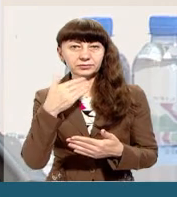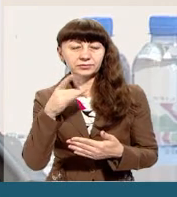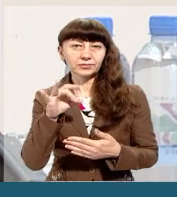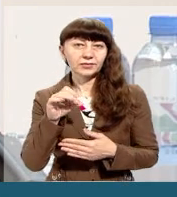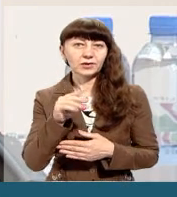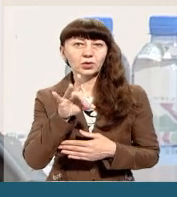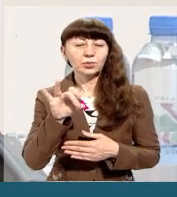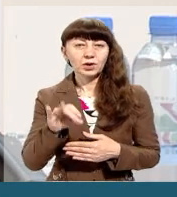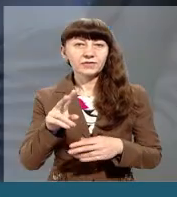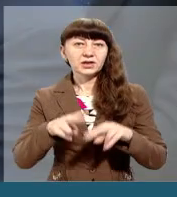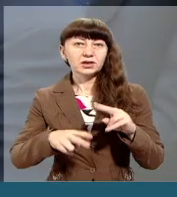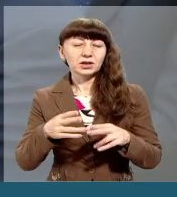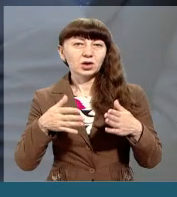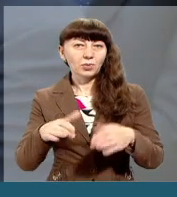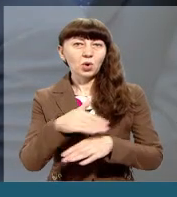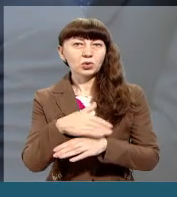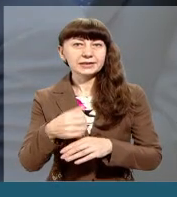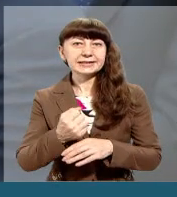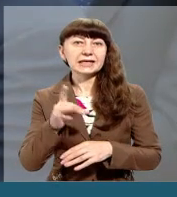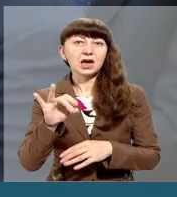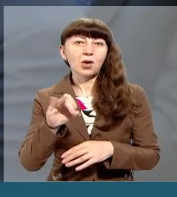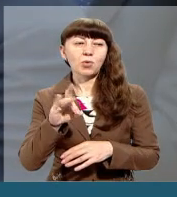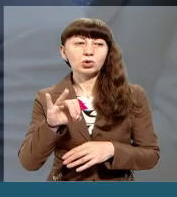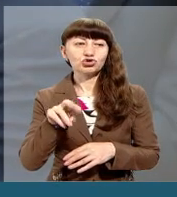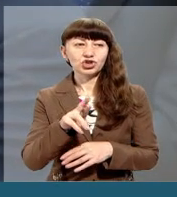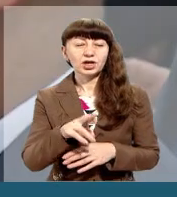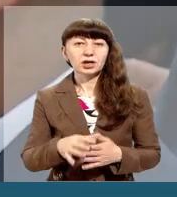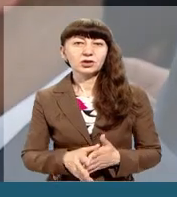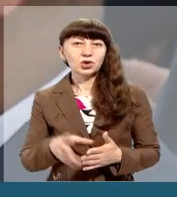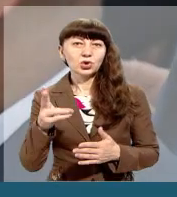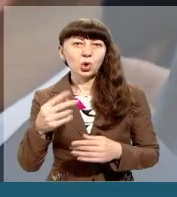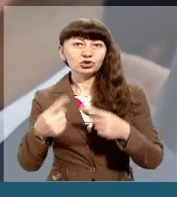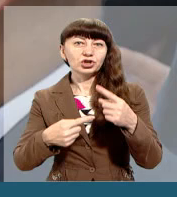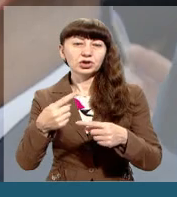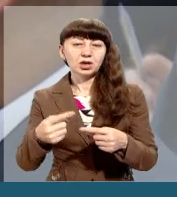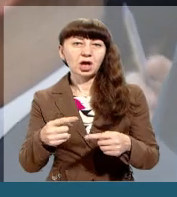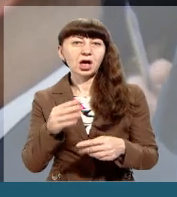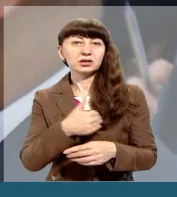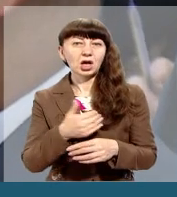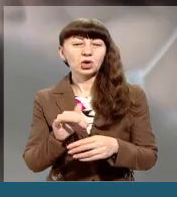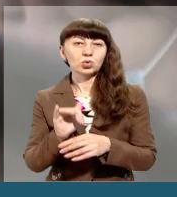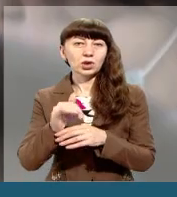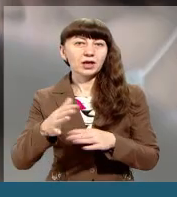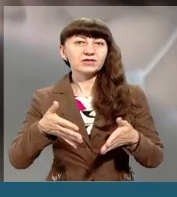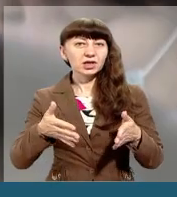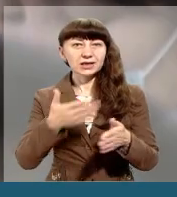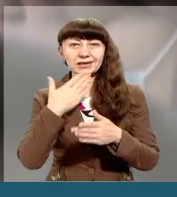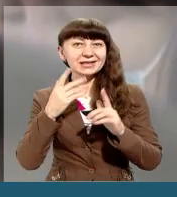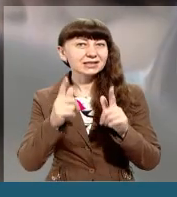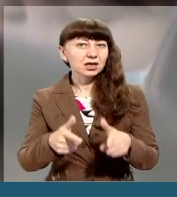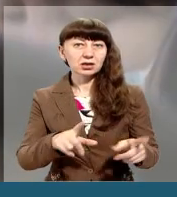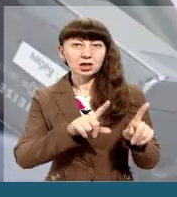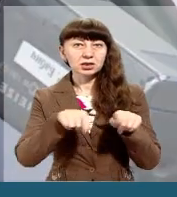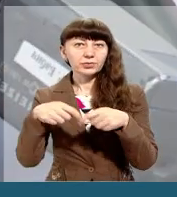строительство дороги по улице Рабочая. Однако собственник земельного участка, через которую планируют укладывать асфальтное полотно, не согласен